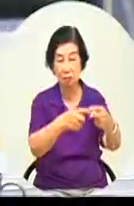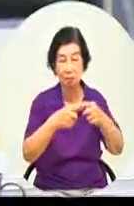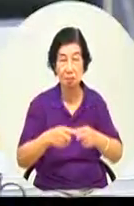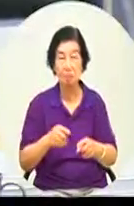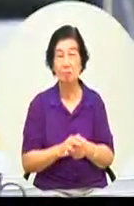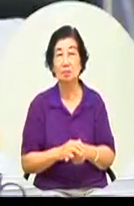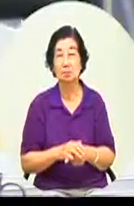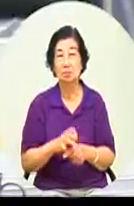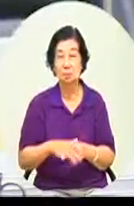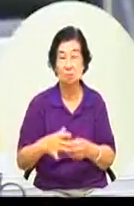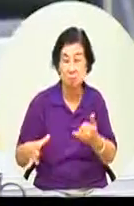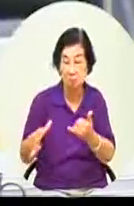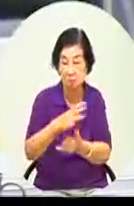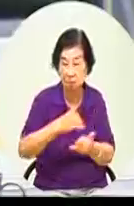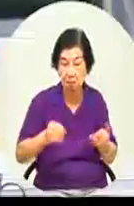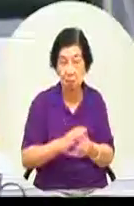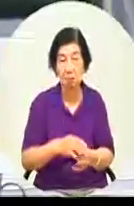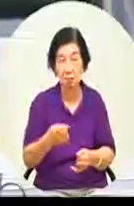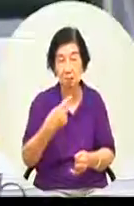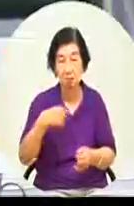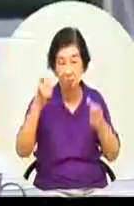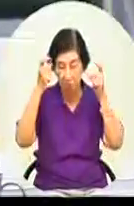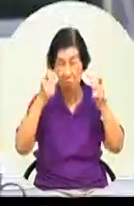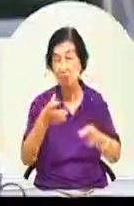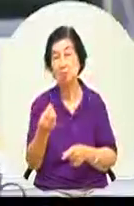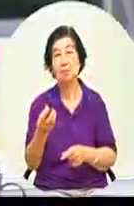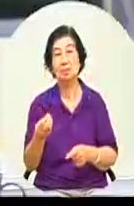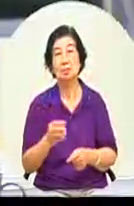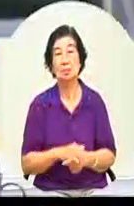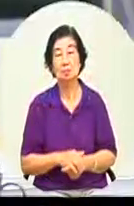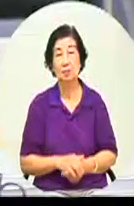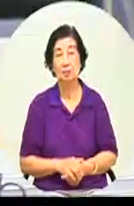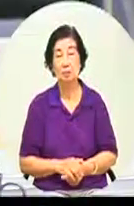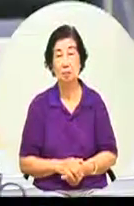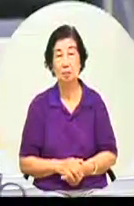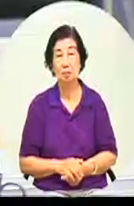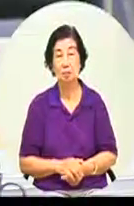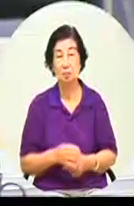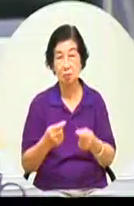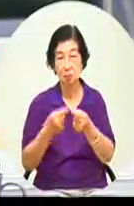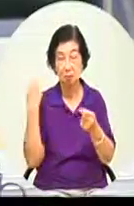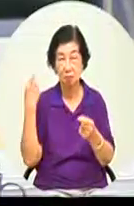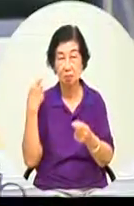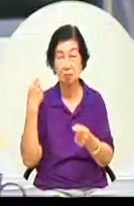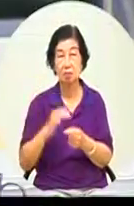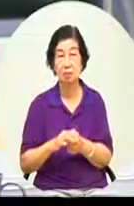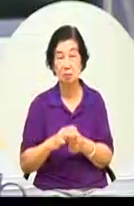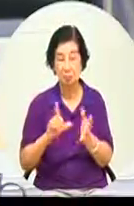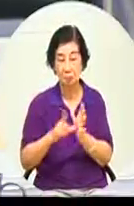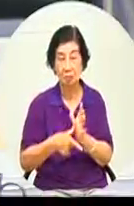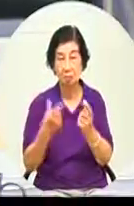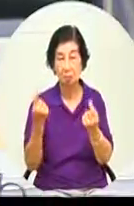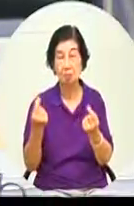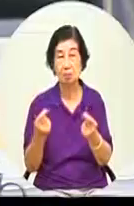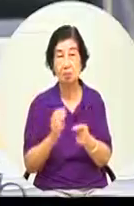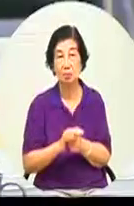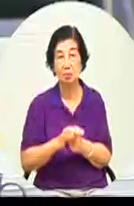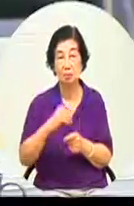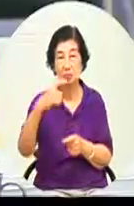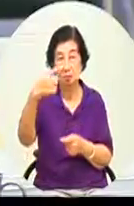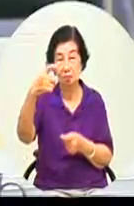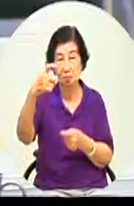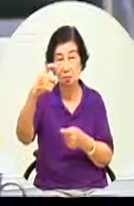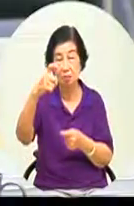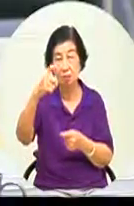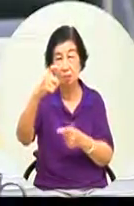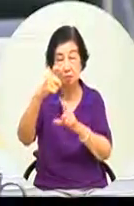雄，这大家就很明显的看得出来了。但是在去年的同期，咱也当看到，去年11的一